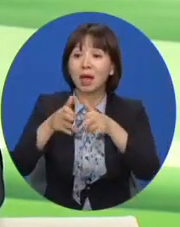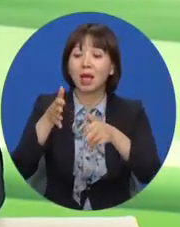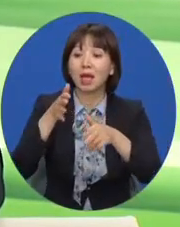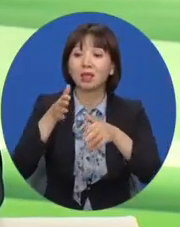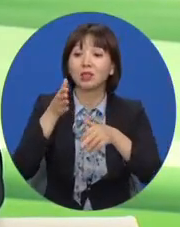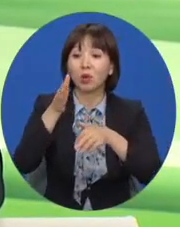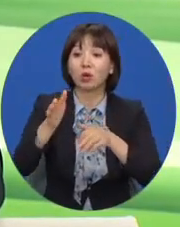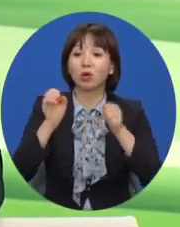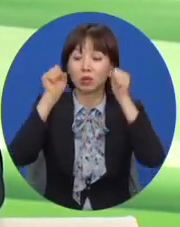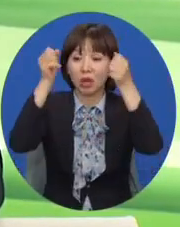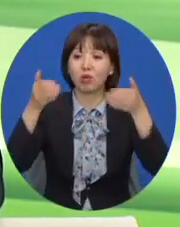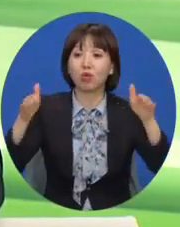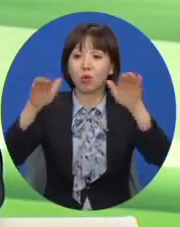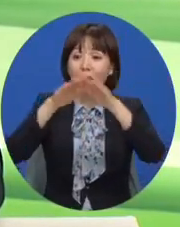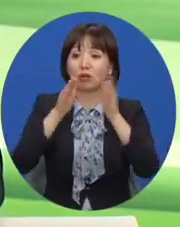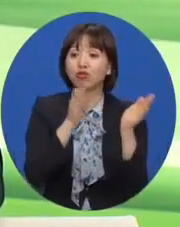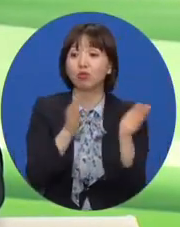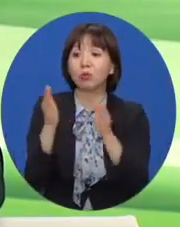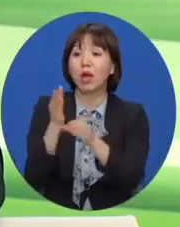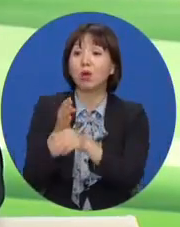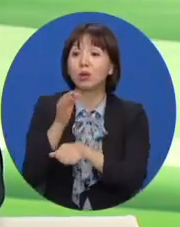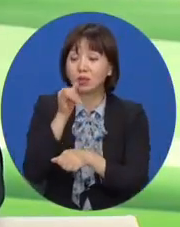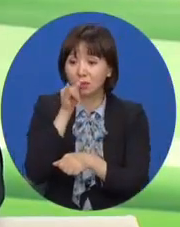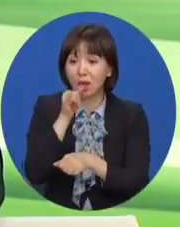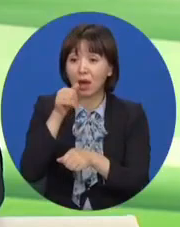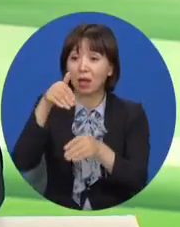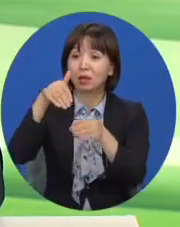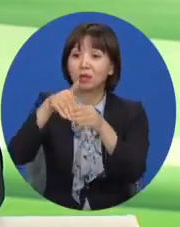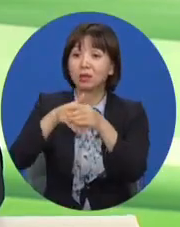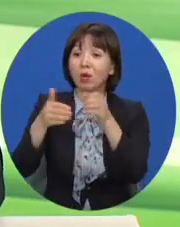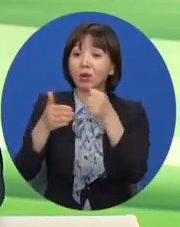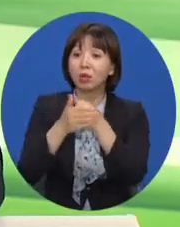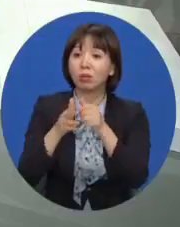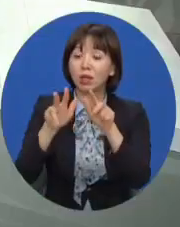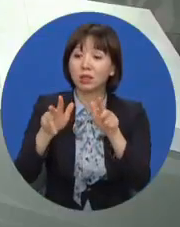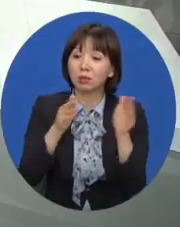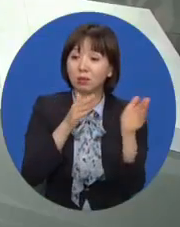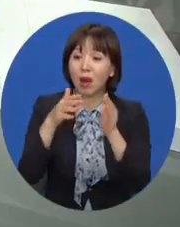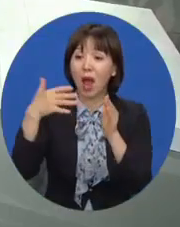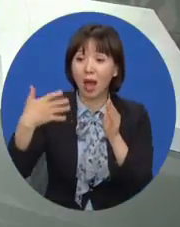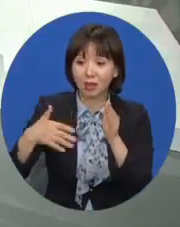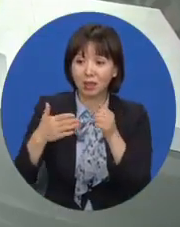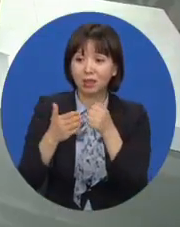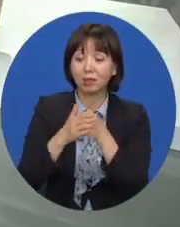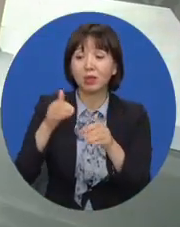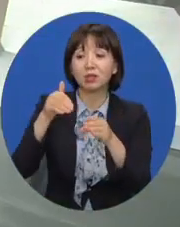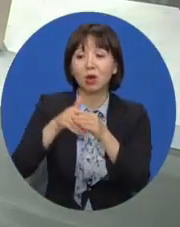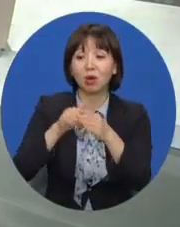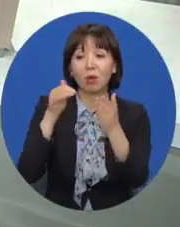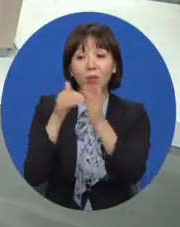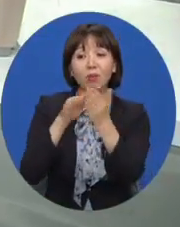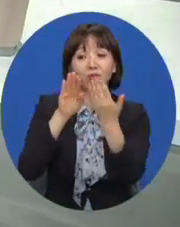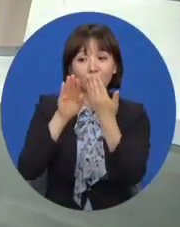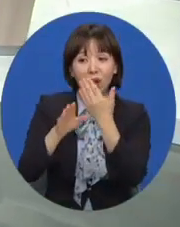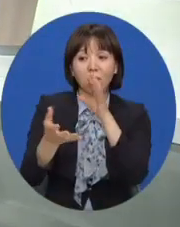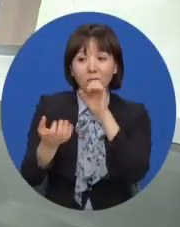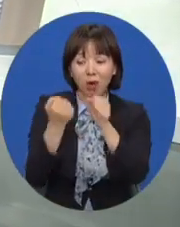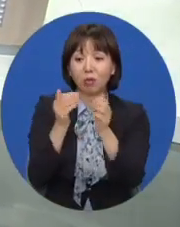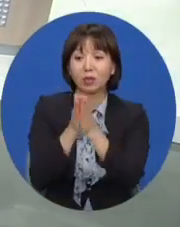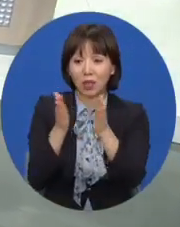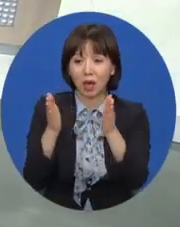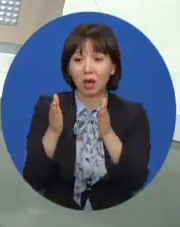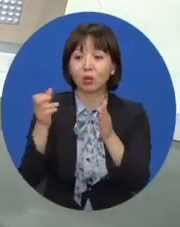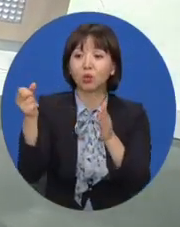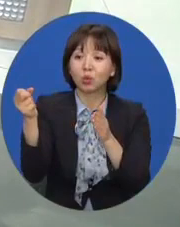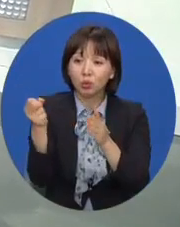체육관을 지금 또 준비하고 있습니다. 아마 선거 때문에 지금 착공을 못했는데 선거 끝나면 바로 착공할 것입니다. 또 이런 일들이